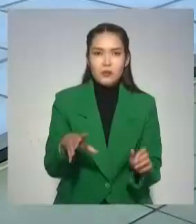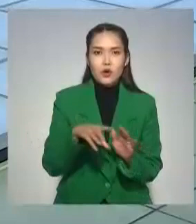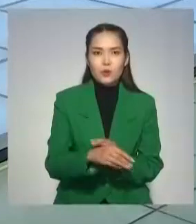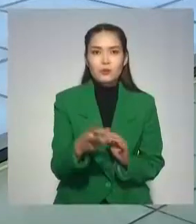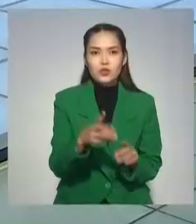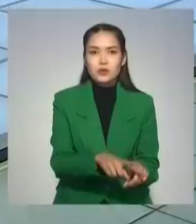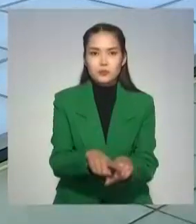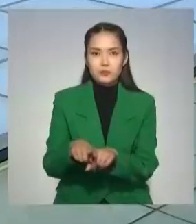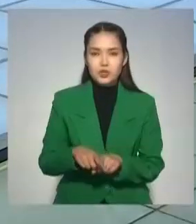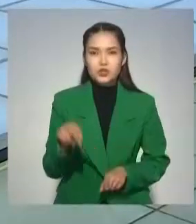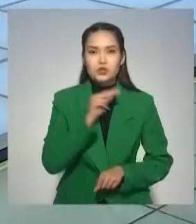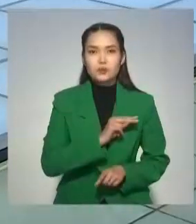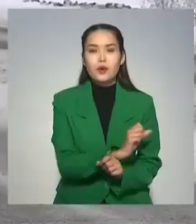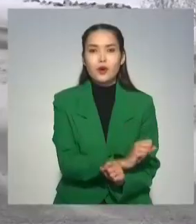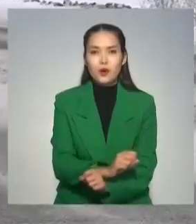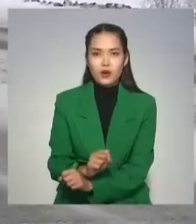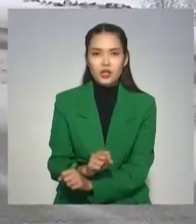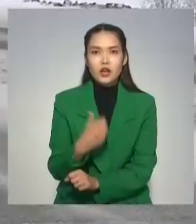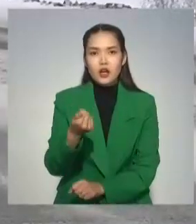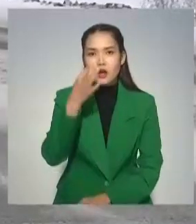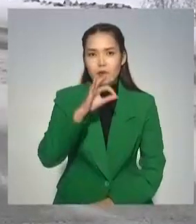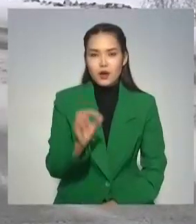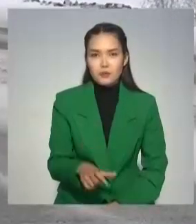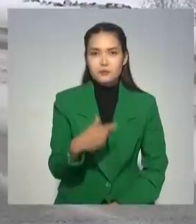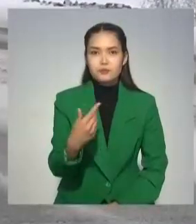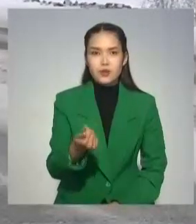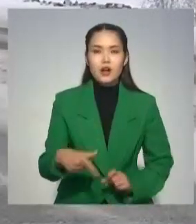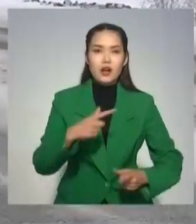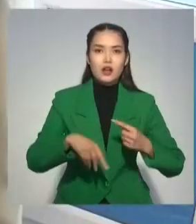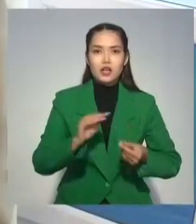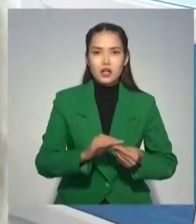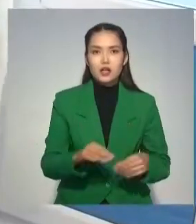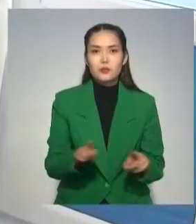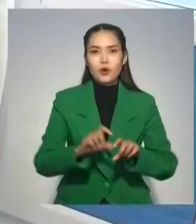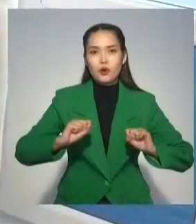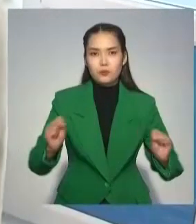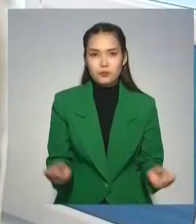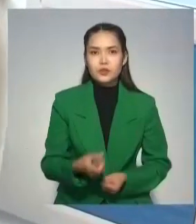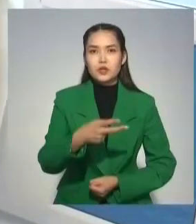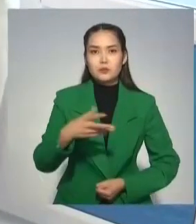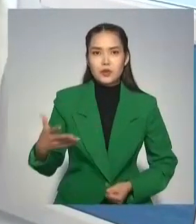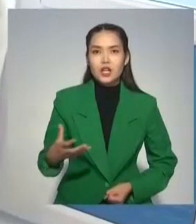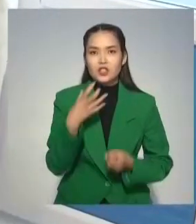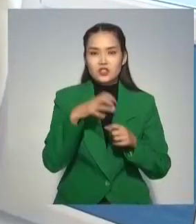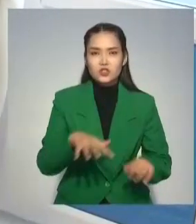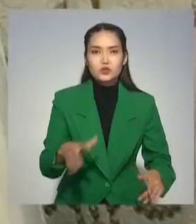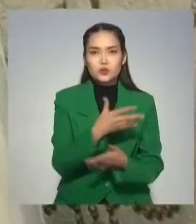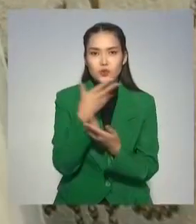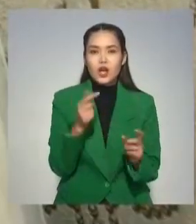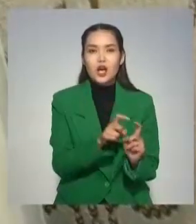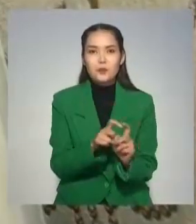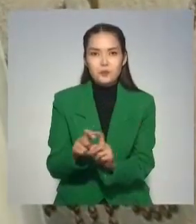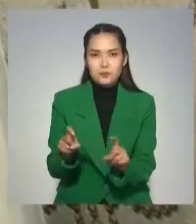үш бірдей қазандықтың жұмысы тоқтады. Мамандар ақауды қалпына келтірді, бірақ мұздап қалған пәтерлер жылыр емес. Мектептерде де